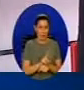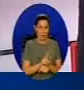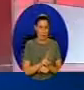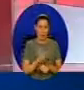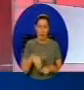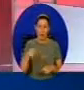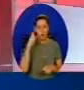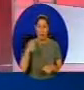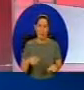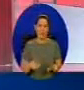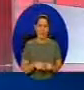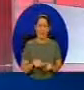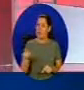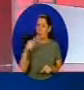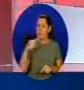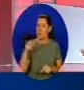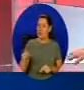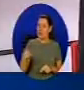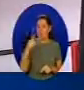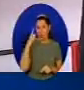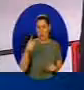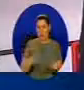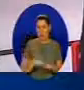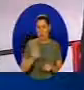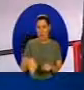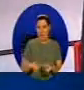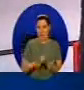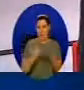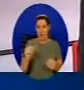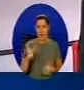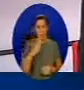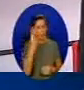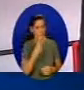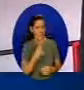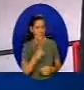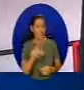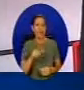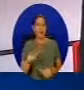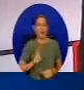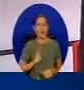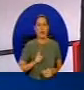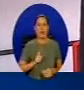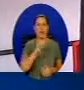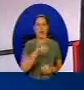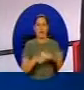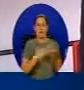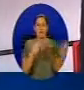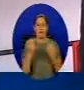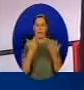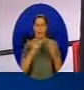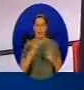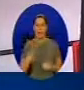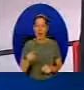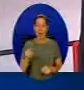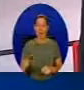זאת אומרת, אתה אומר שהמסקנה הזו הייתה קיימת אצלו גם כשהוא כבר... אבסולוטי, בוודאי, בוודאי, בוודאי. אבל אז הוא מחכה. ב-1871 הוא מוציא